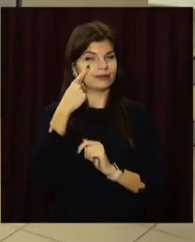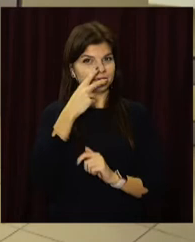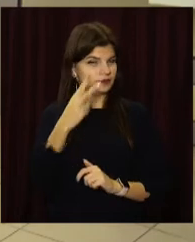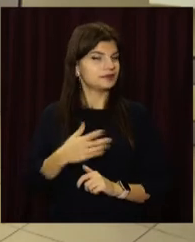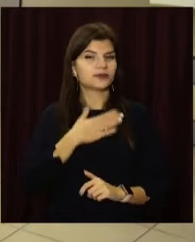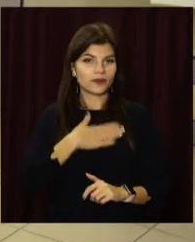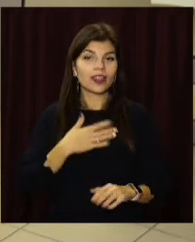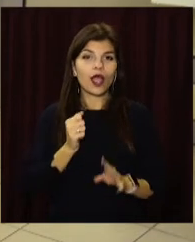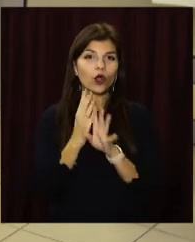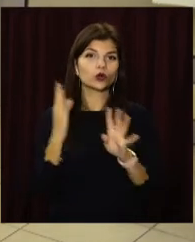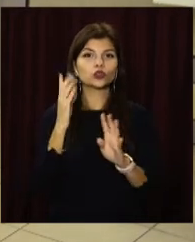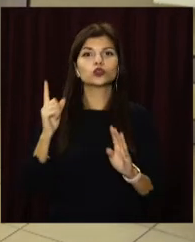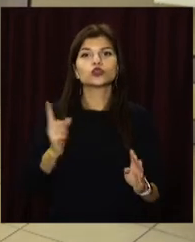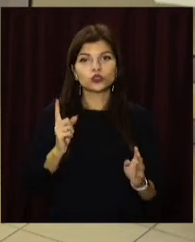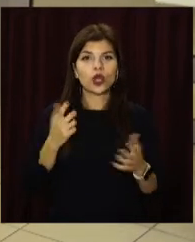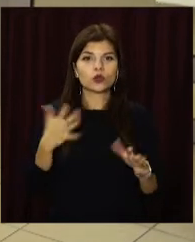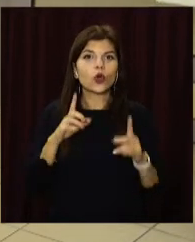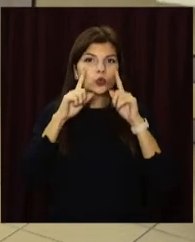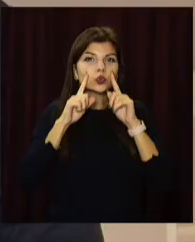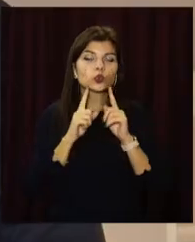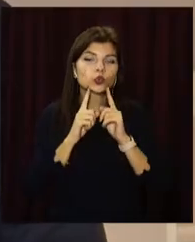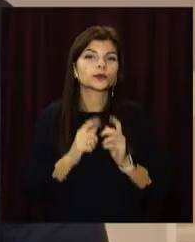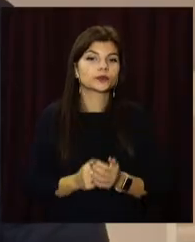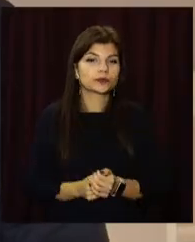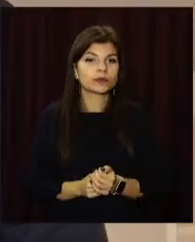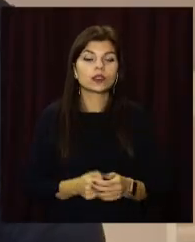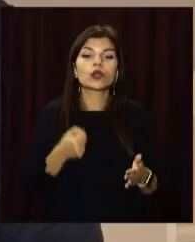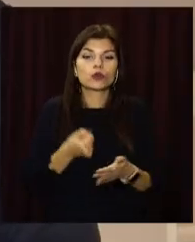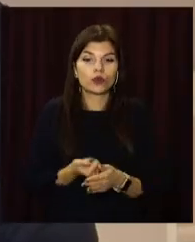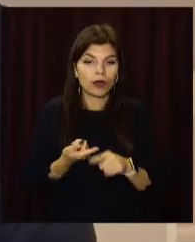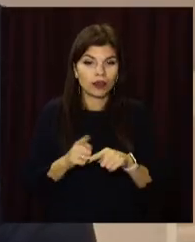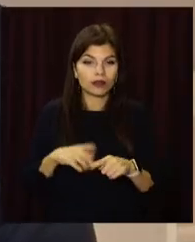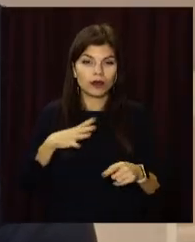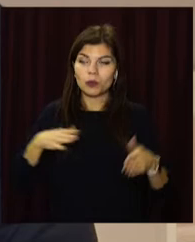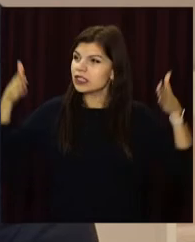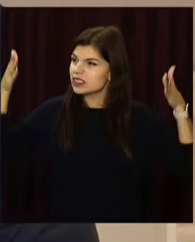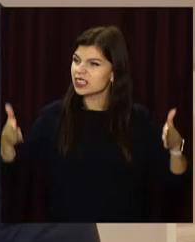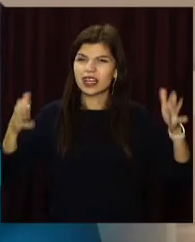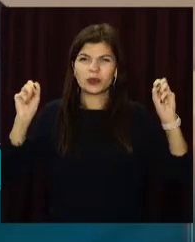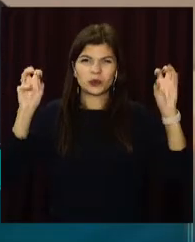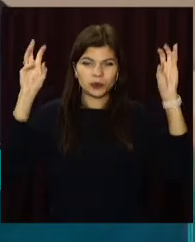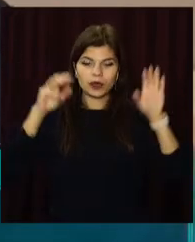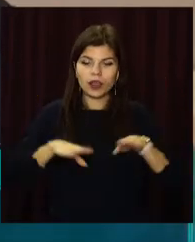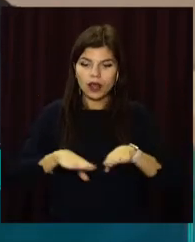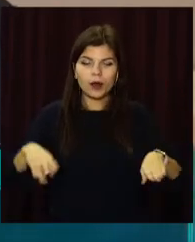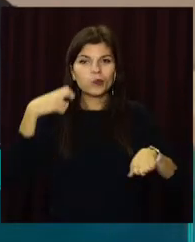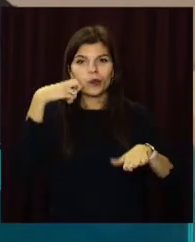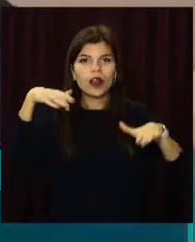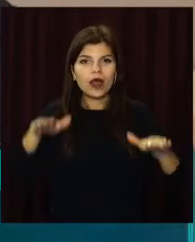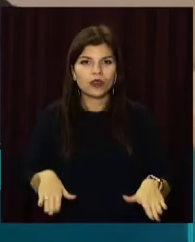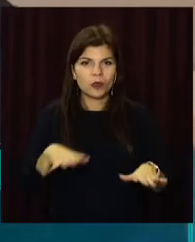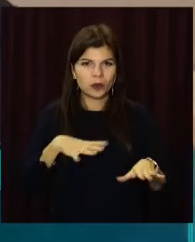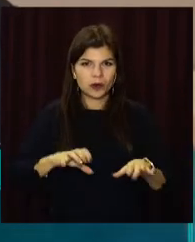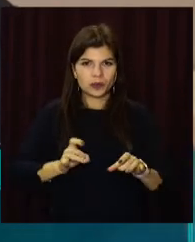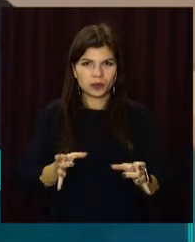чекати черги на прийом у медзакладі стало зручніше. До цього були стіни обшарпані, лінолеум порваний. Останній рік